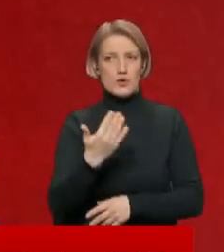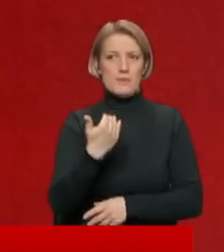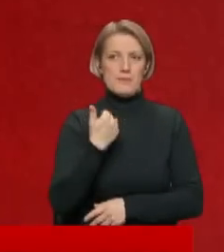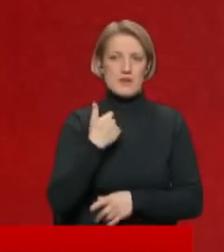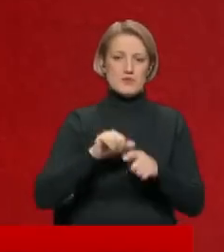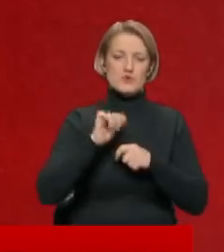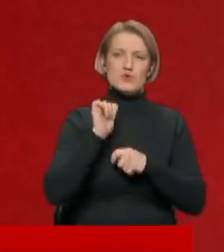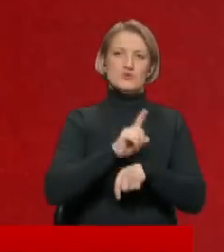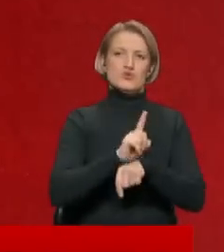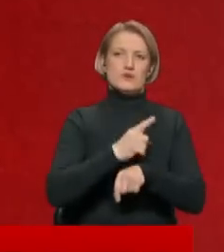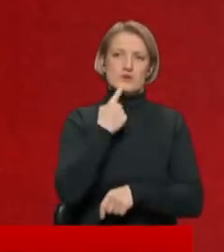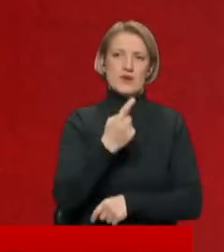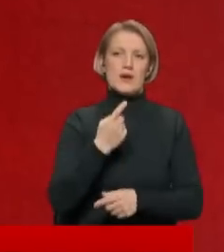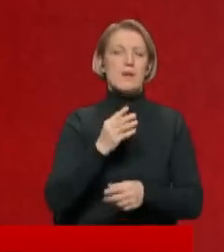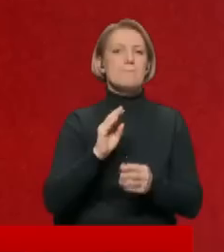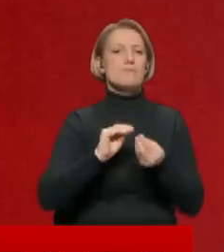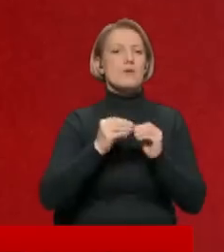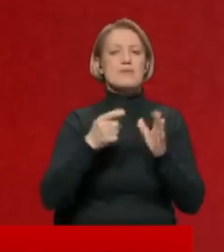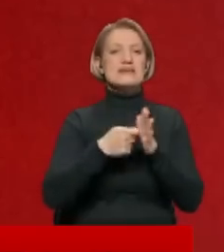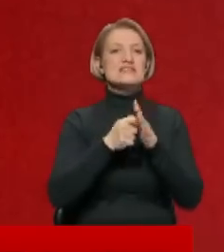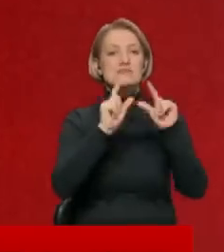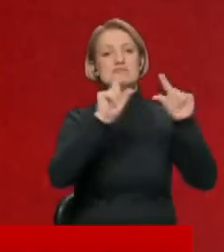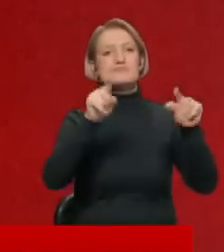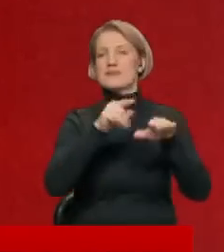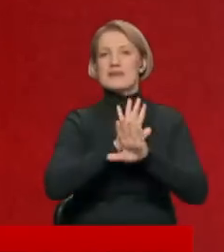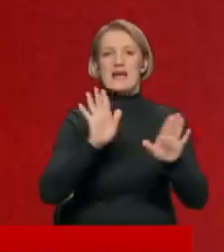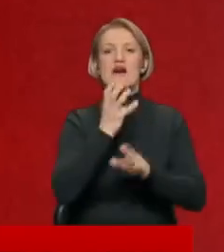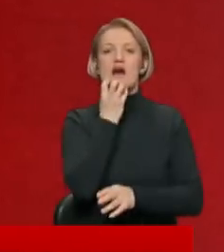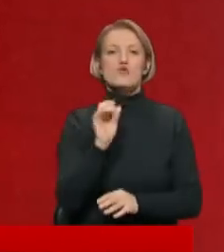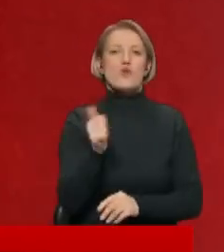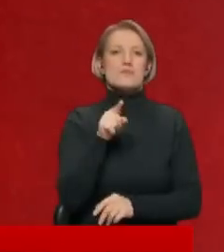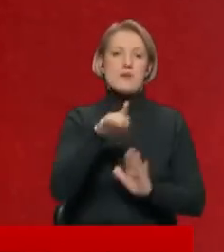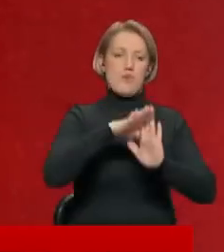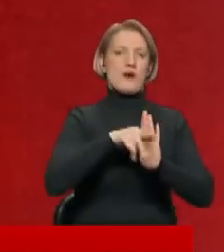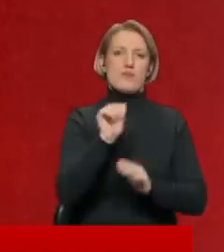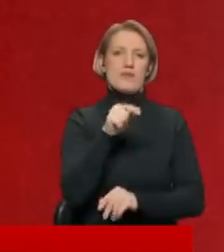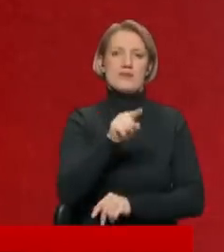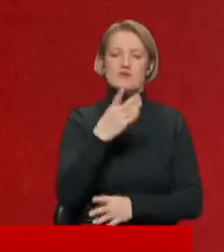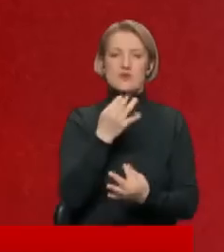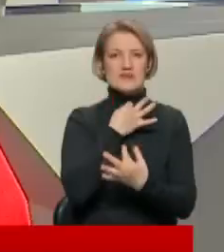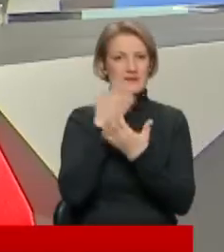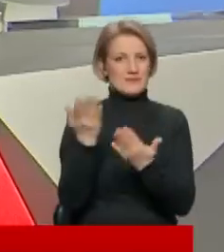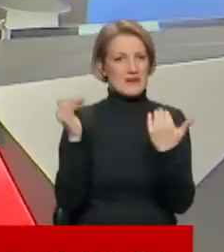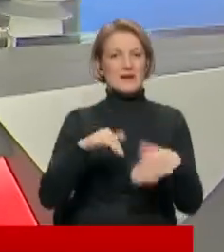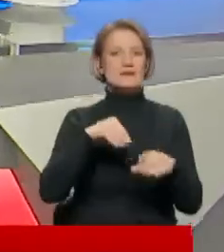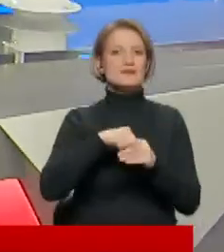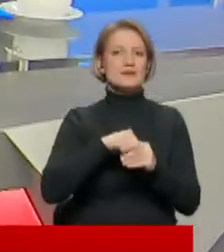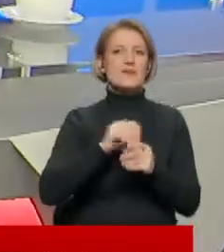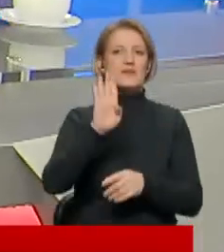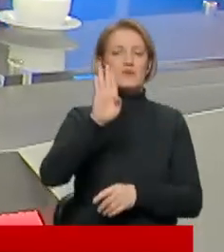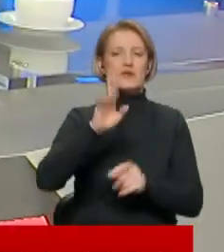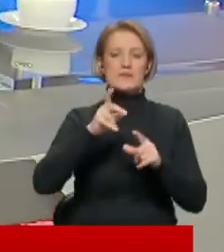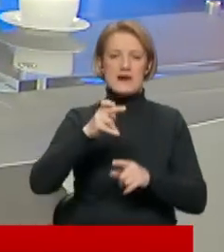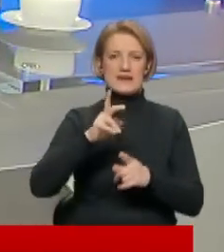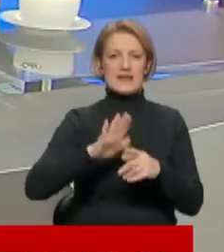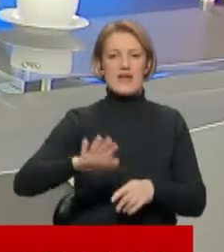uzun süredir söylüyorum mesele sadece isim değil isimle beraber kadrodur programdır yani Çok teşekkür ederim geldiğiniz için Demokrat Parti